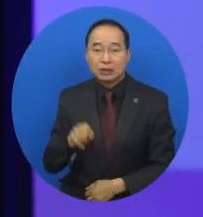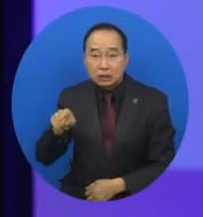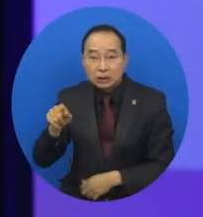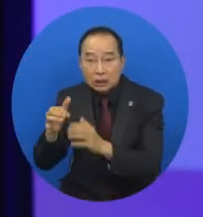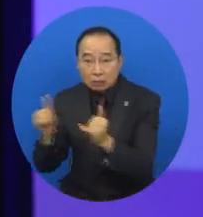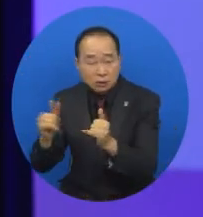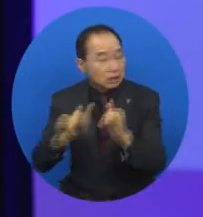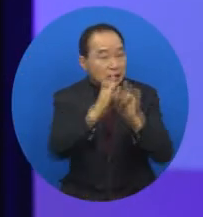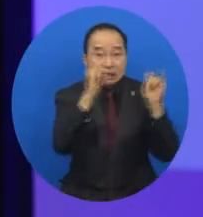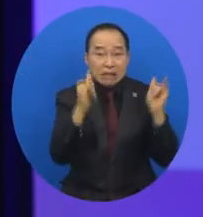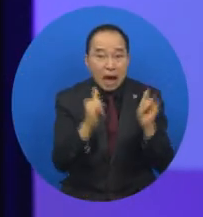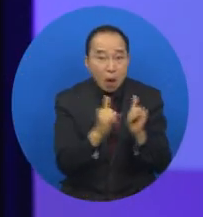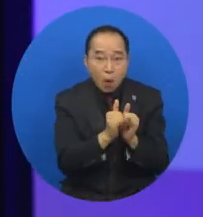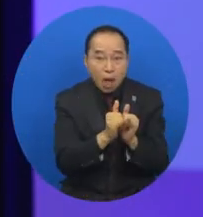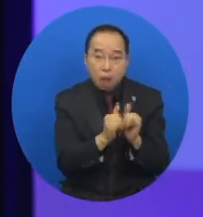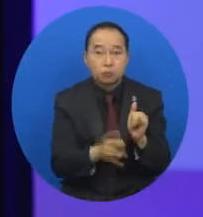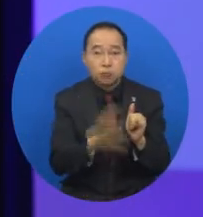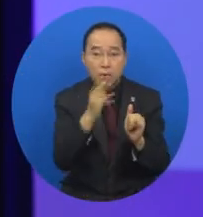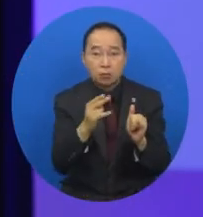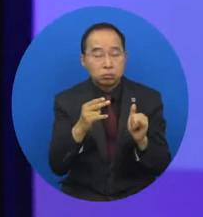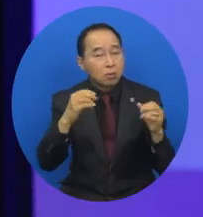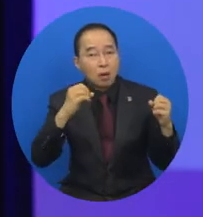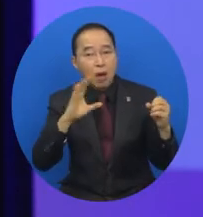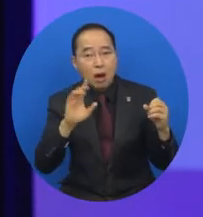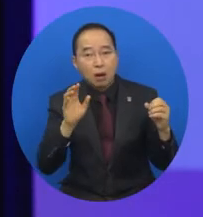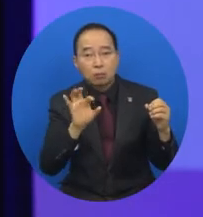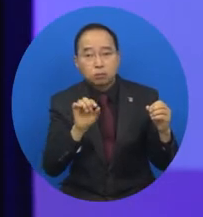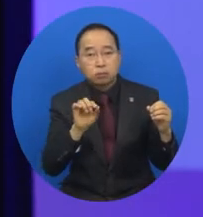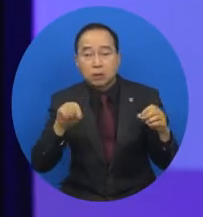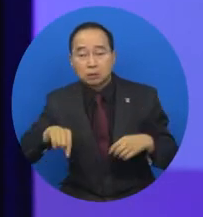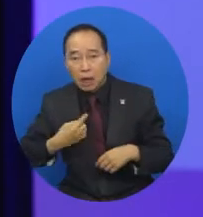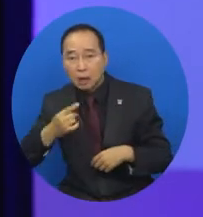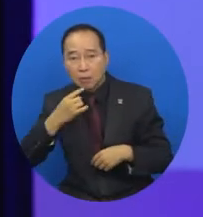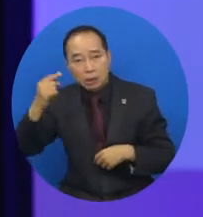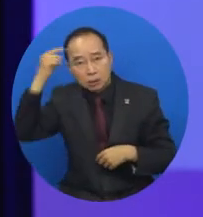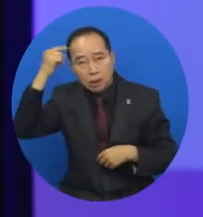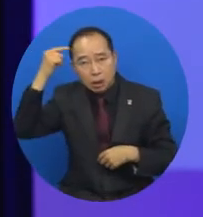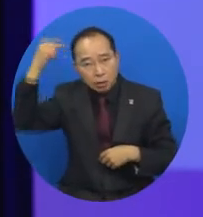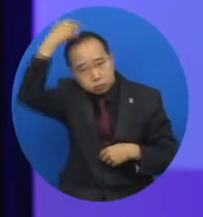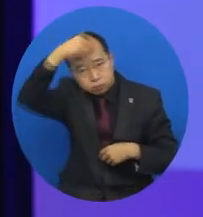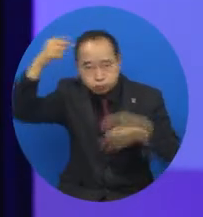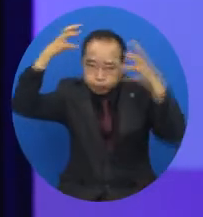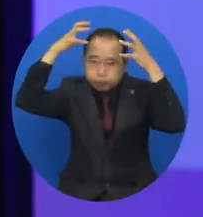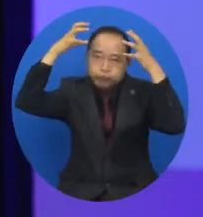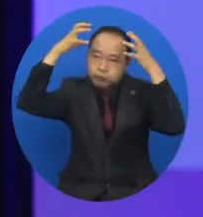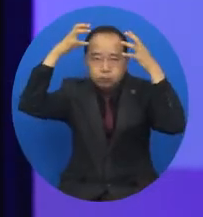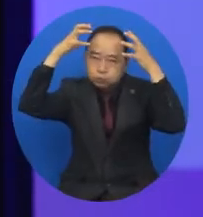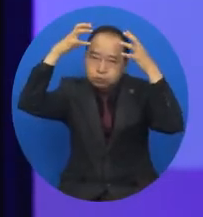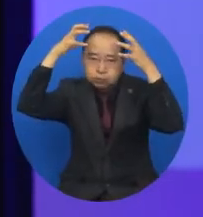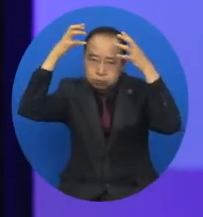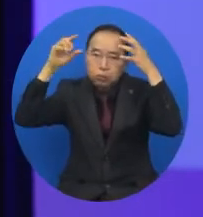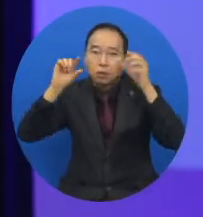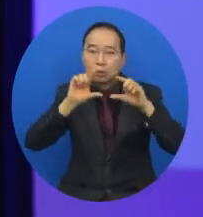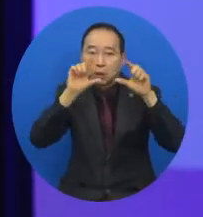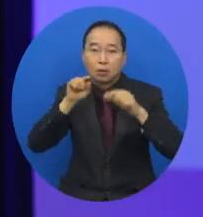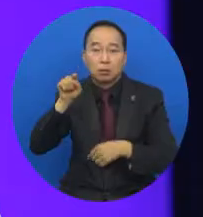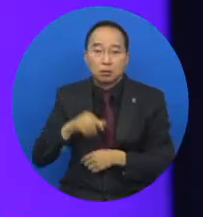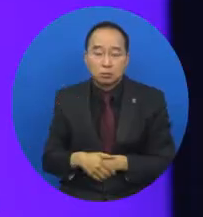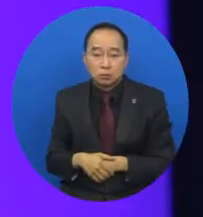이분들은 사회와 단절하고 본인들의 방어에 의해서 그분들의 세상을 펼쳐내고 있었던